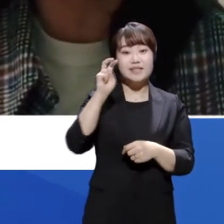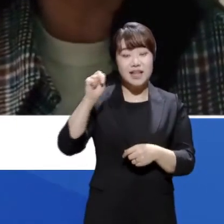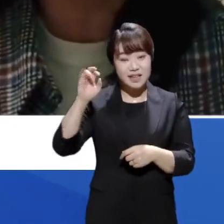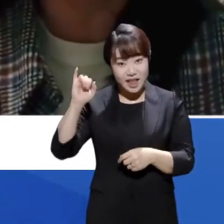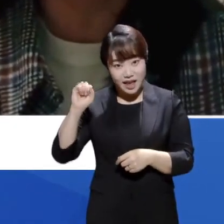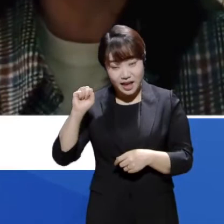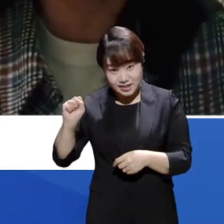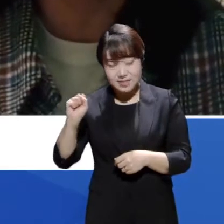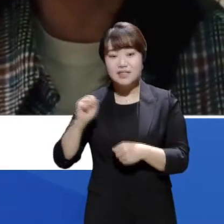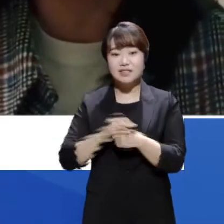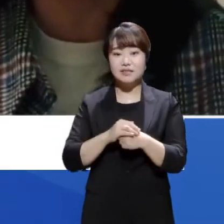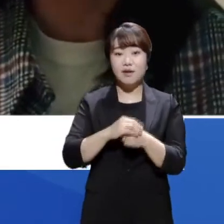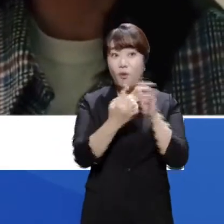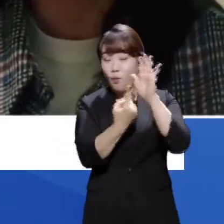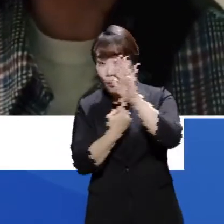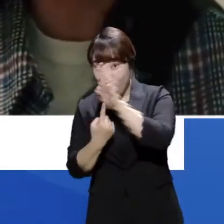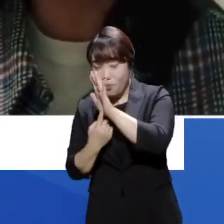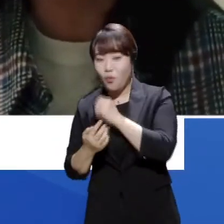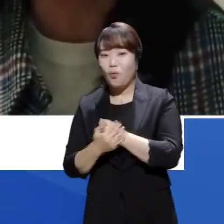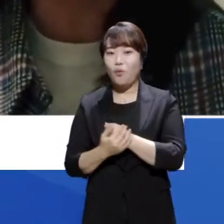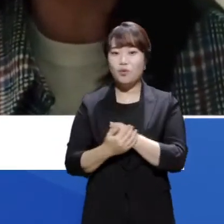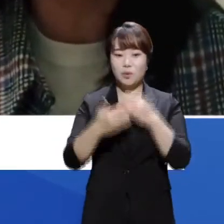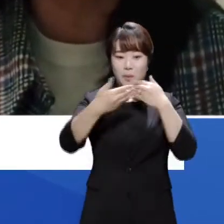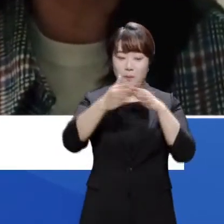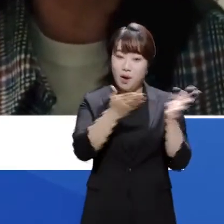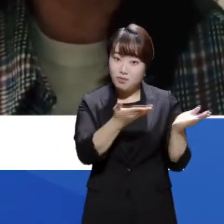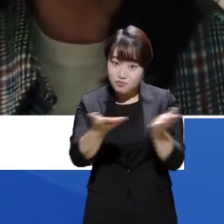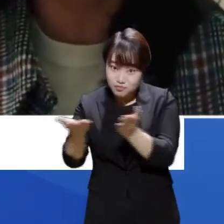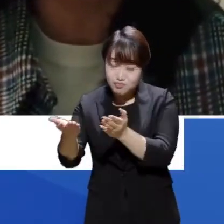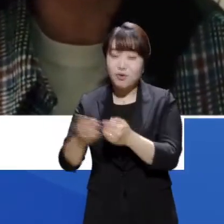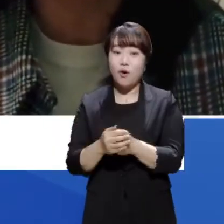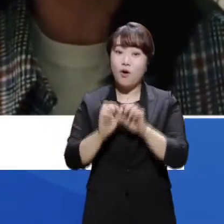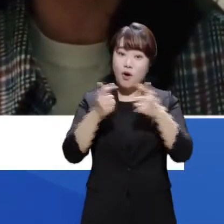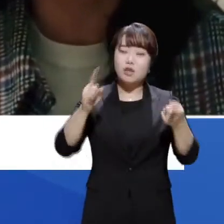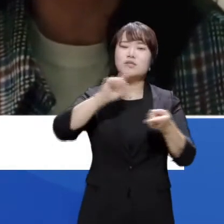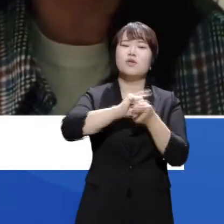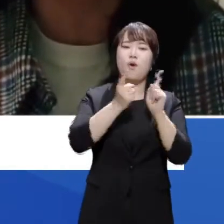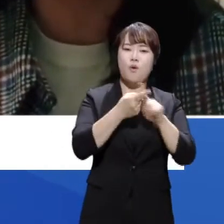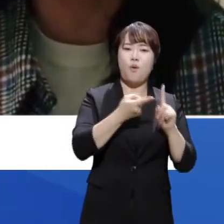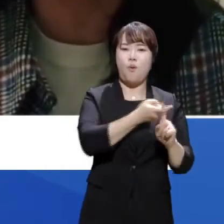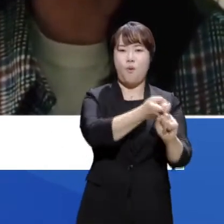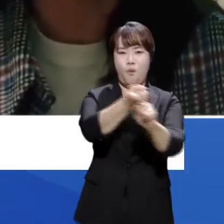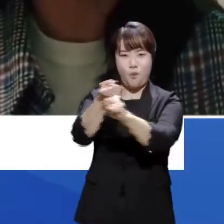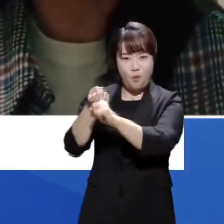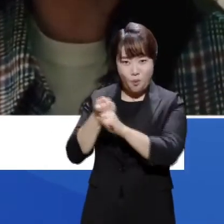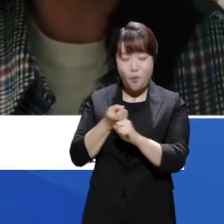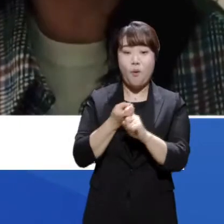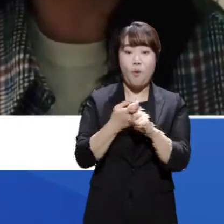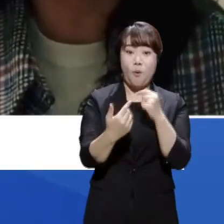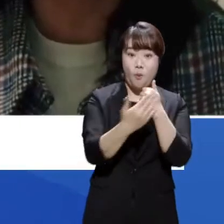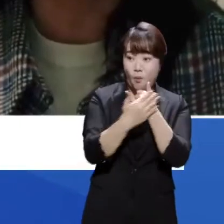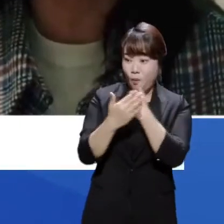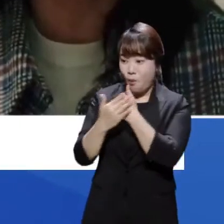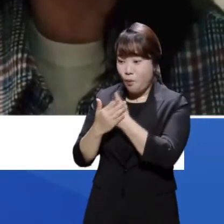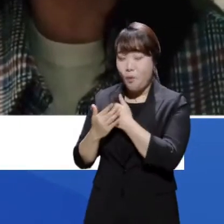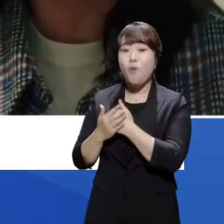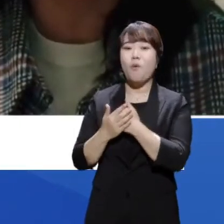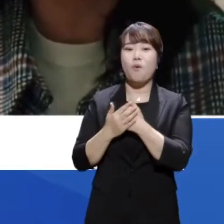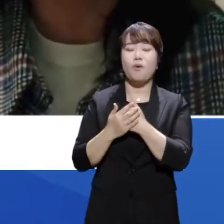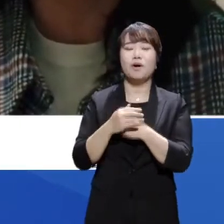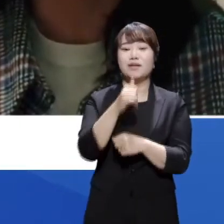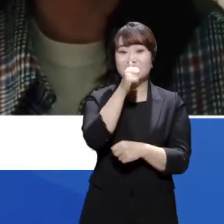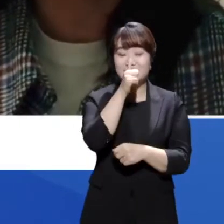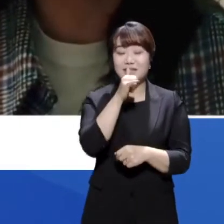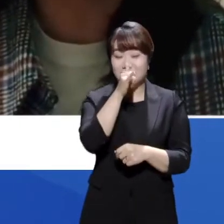협력, 그리고 공간을 제공하는 등의 다양하게 자신들이 내어줄 수 있는 협력을 느슨하게나마 지역사회로 좀 연결해